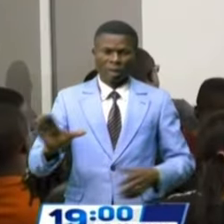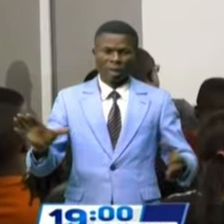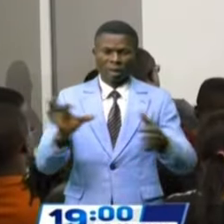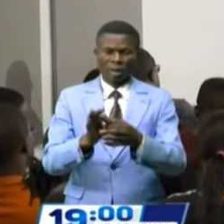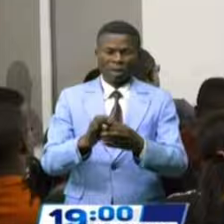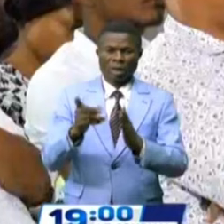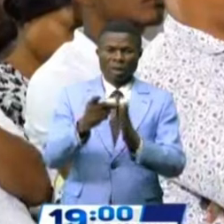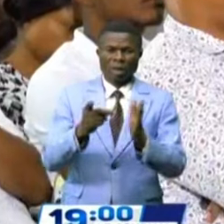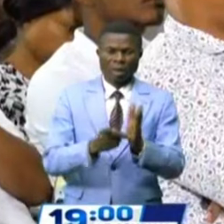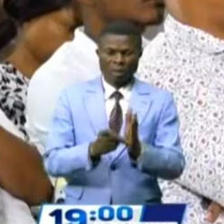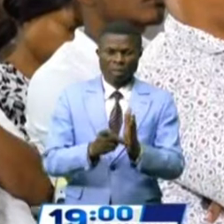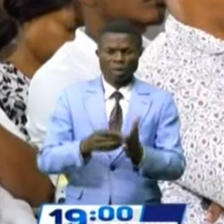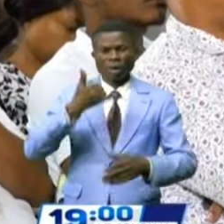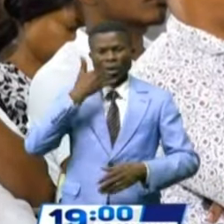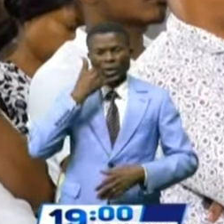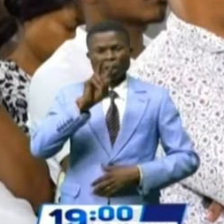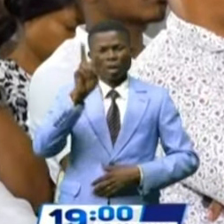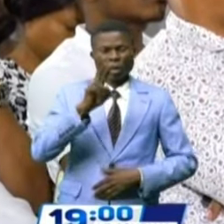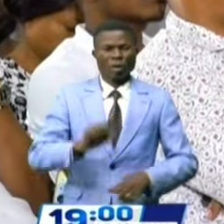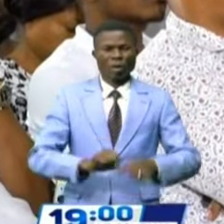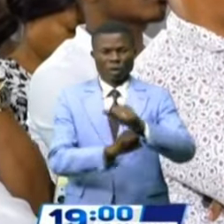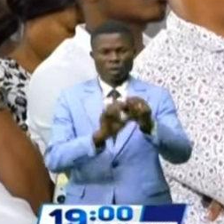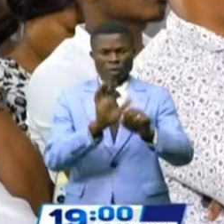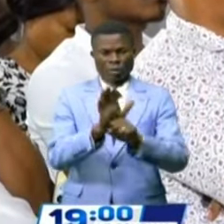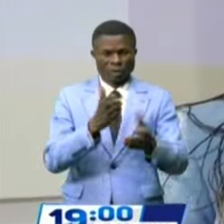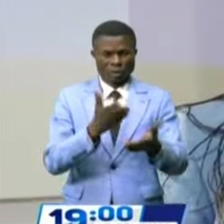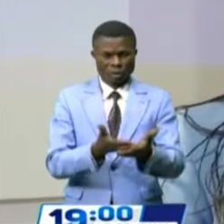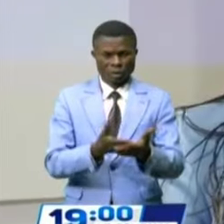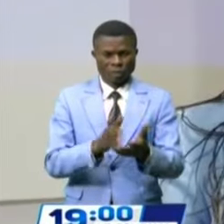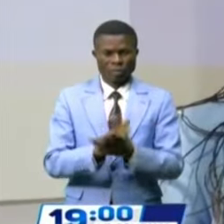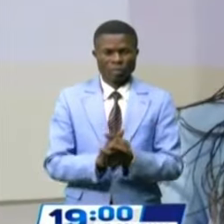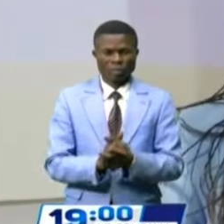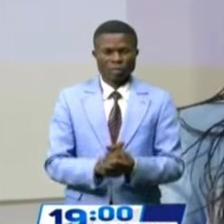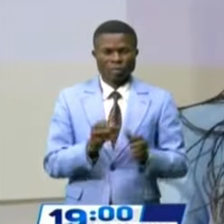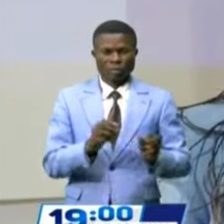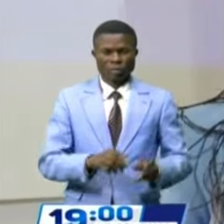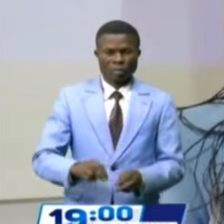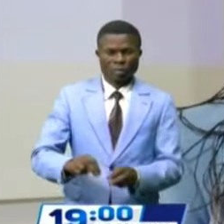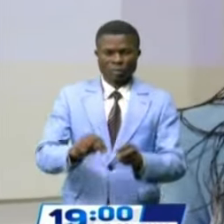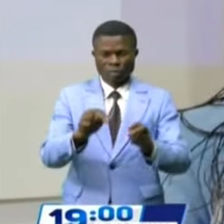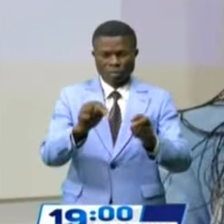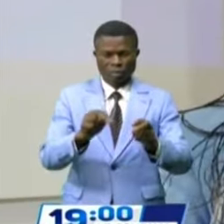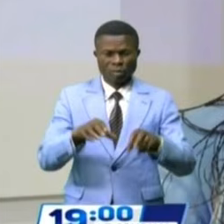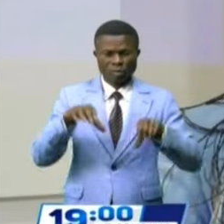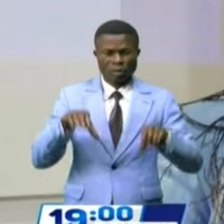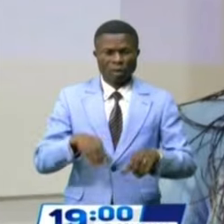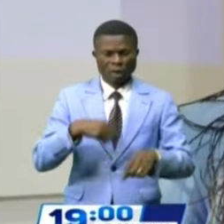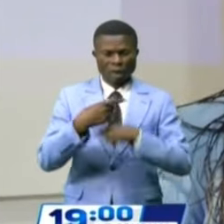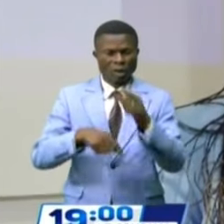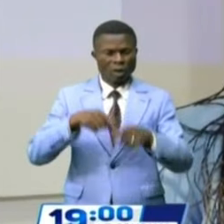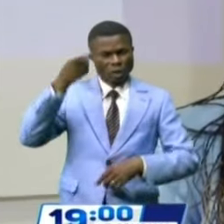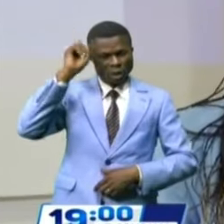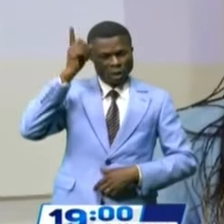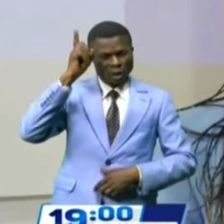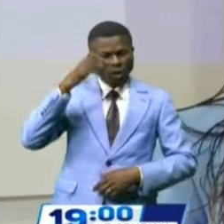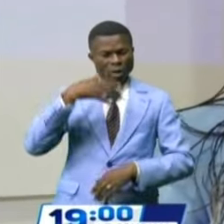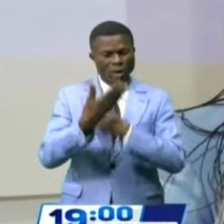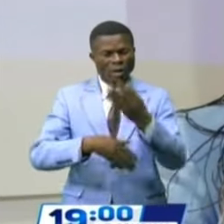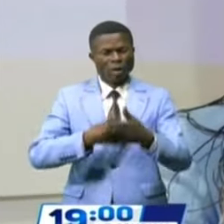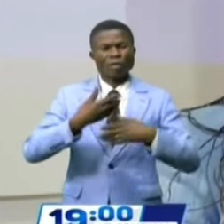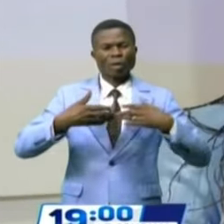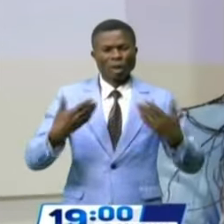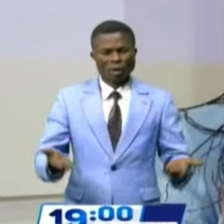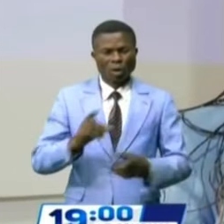principe de Vodacom qui lui apporte son soutien. Pour nous, c'est une vision stratégique de Vodacom Congo qui date de très longtemps. Comment faire pour